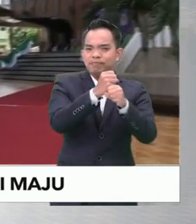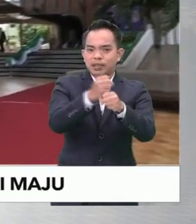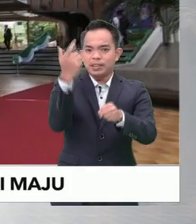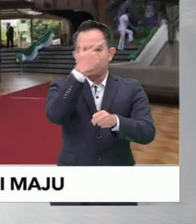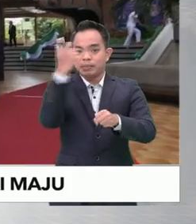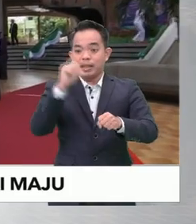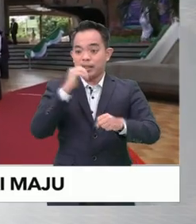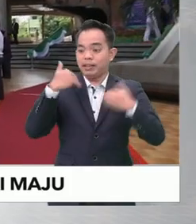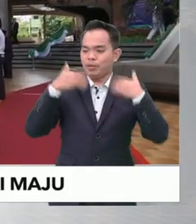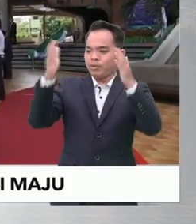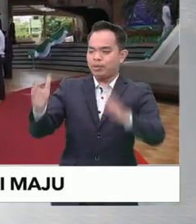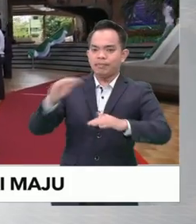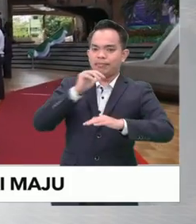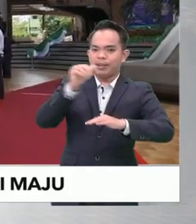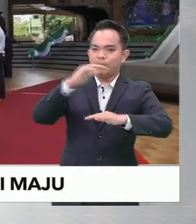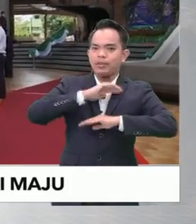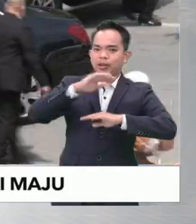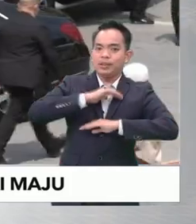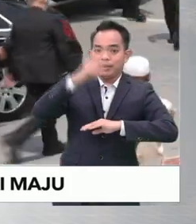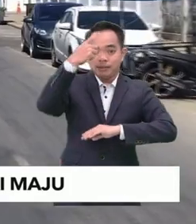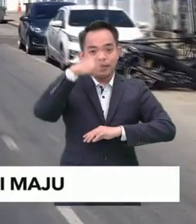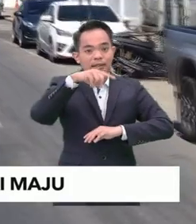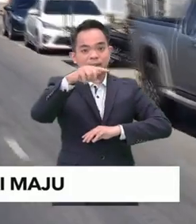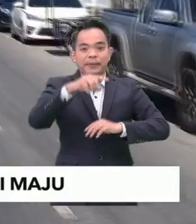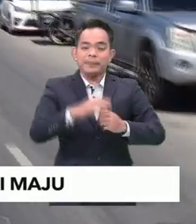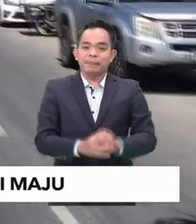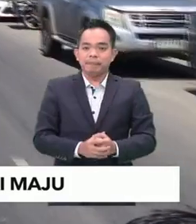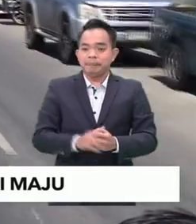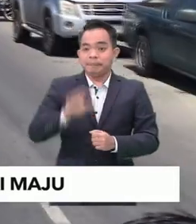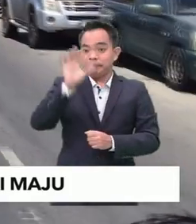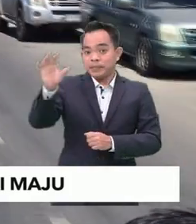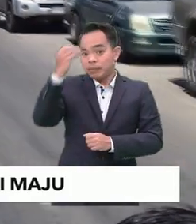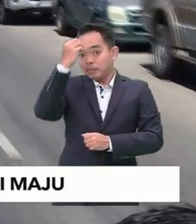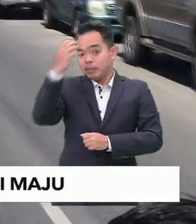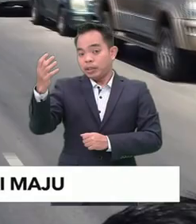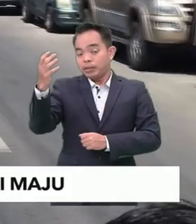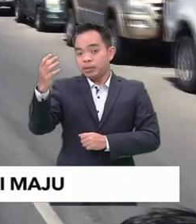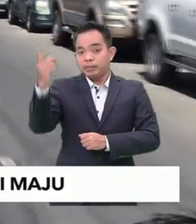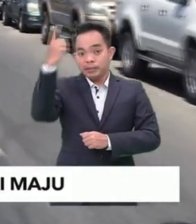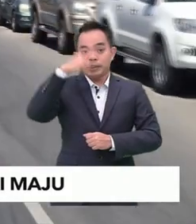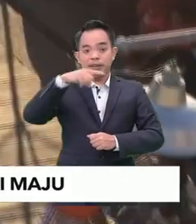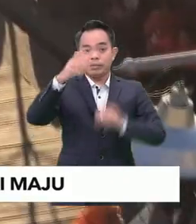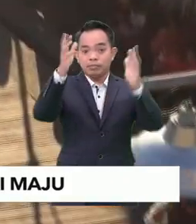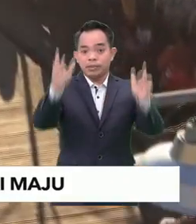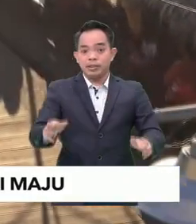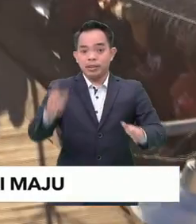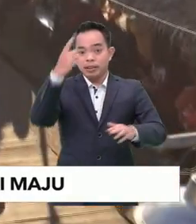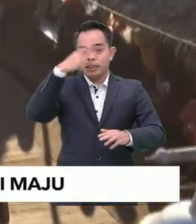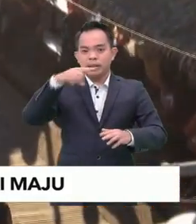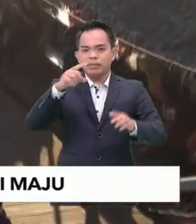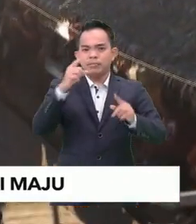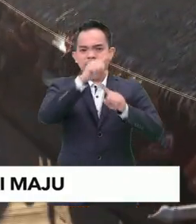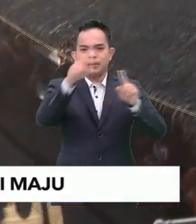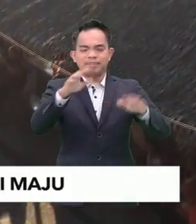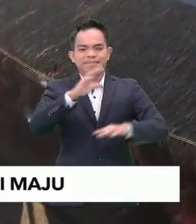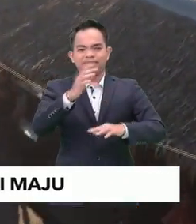ketidakpuasan hati di kalangan penduduk di selatan saya menjelaskan penduduk di selatan apabila pembangunan di